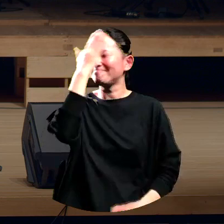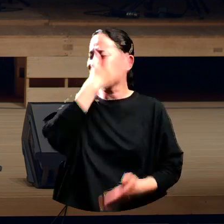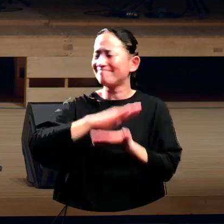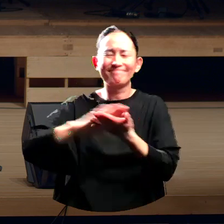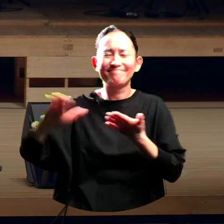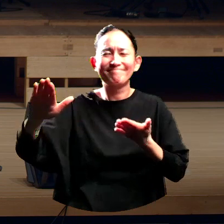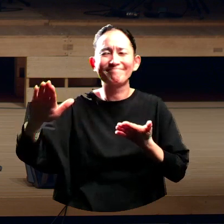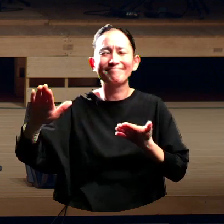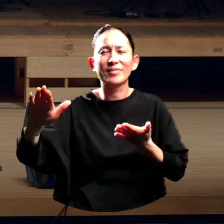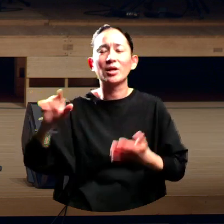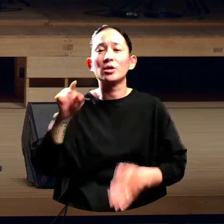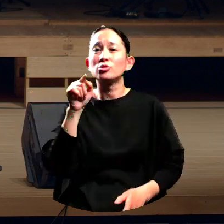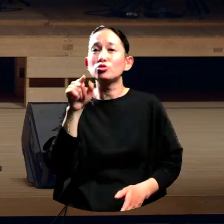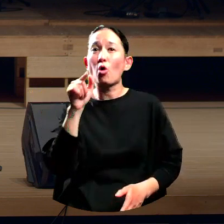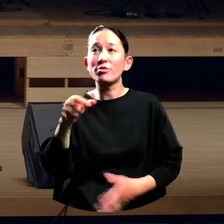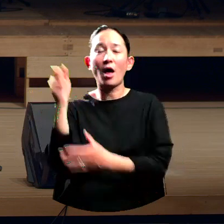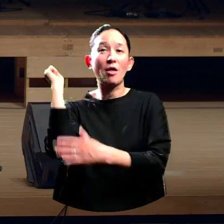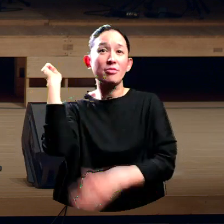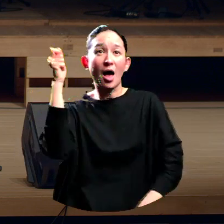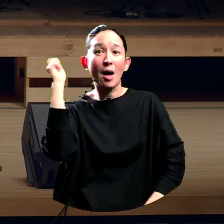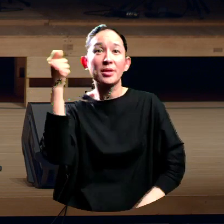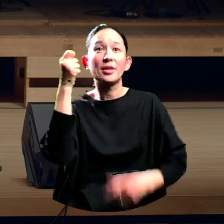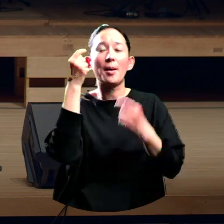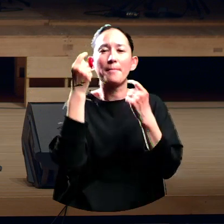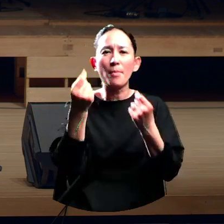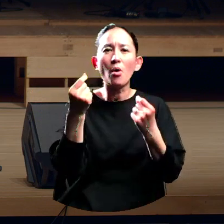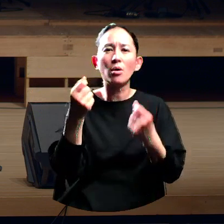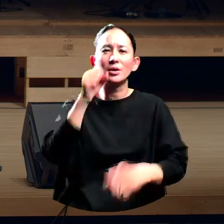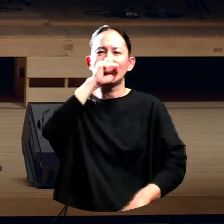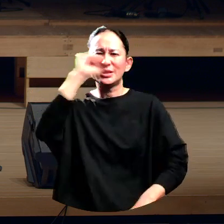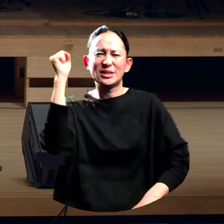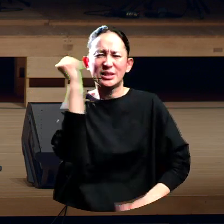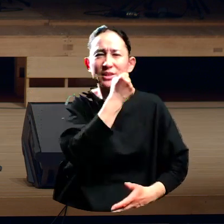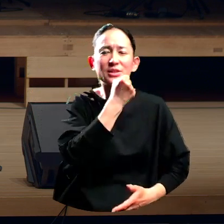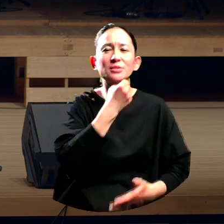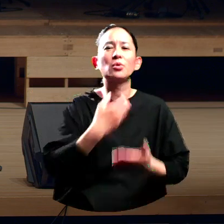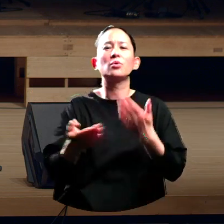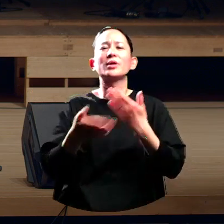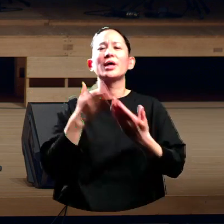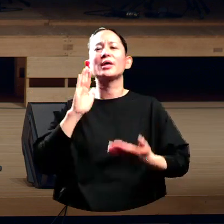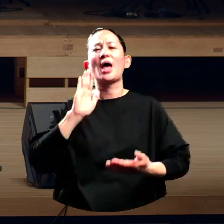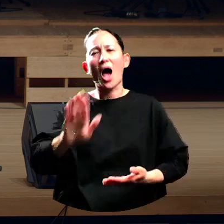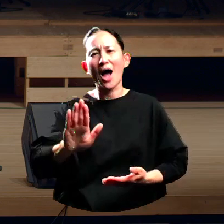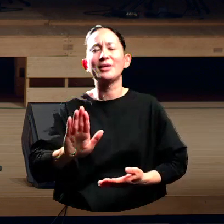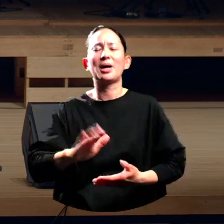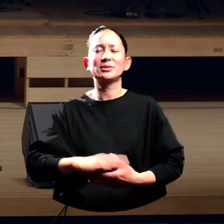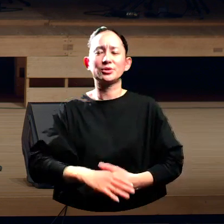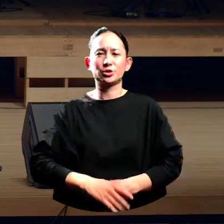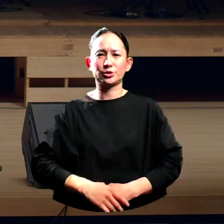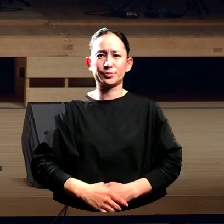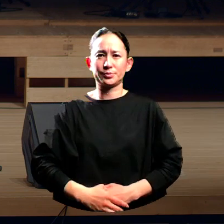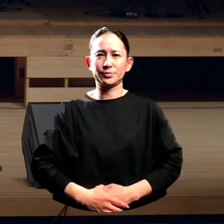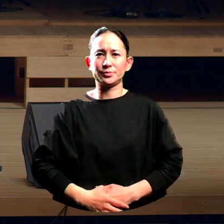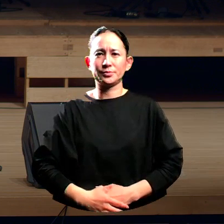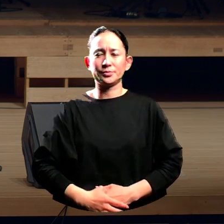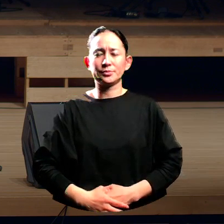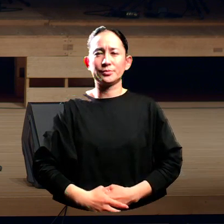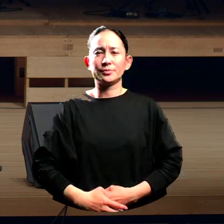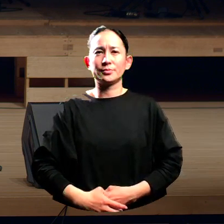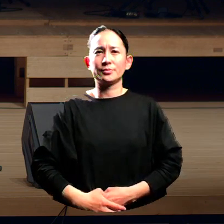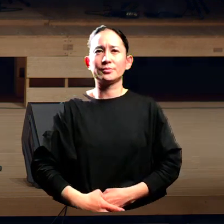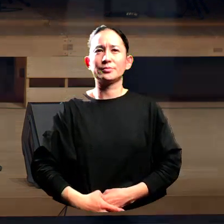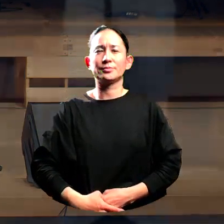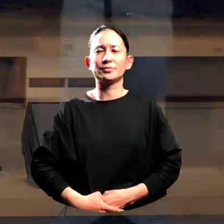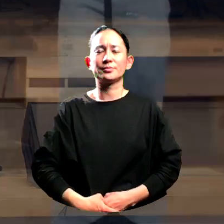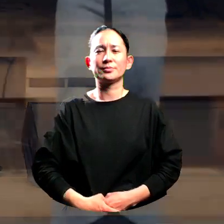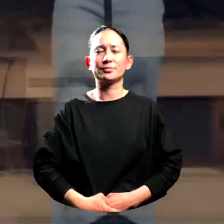打ち所がないようなダビデでも、失意、失望を経験しました。 But even though it sounds like he would live